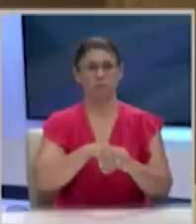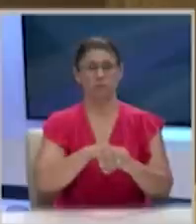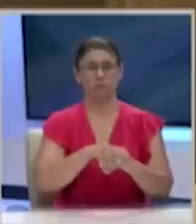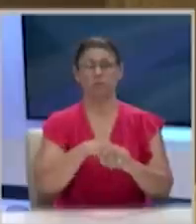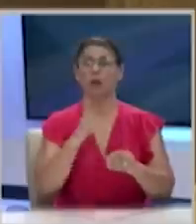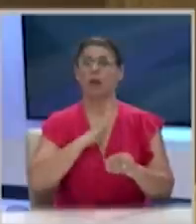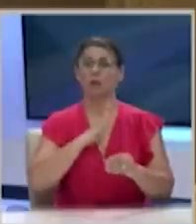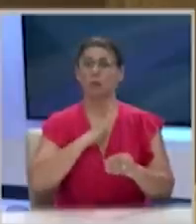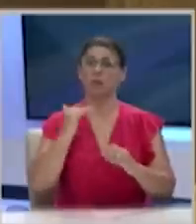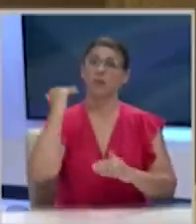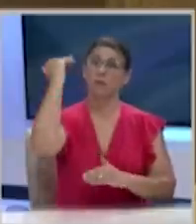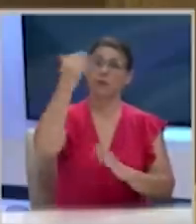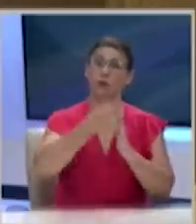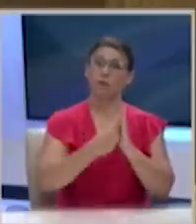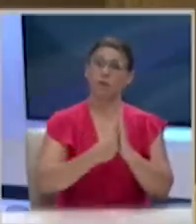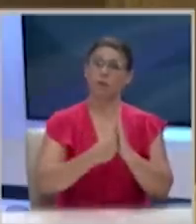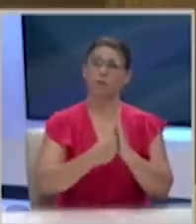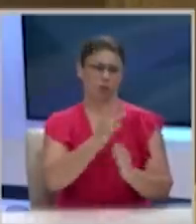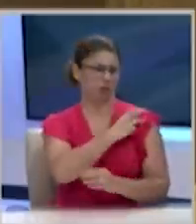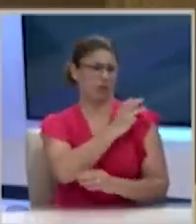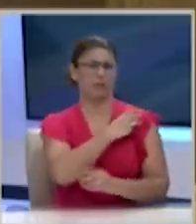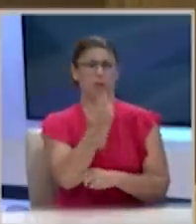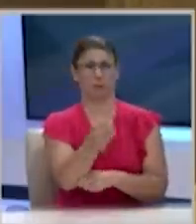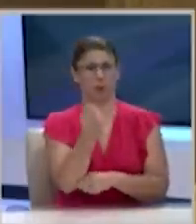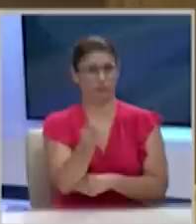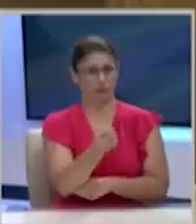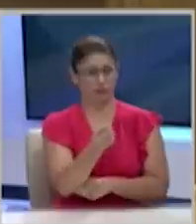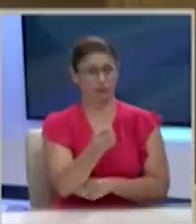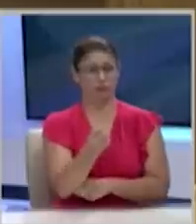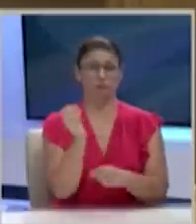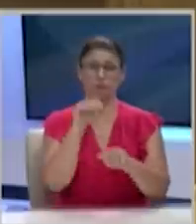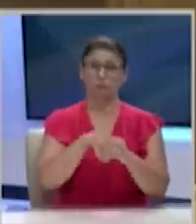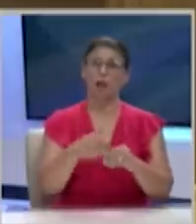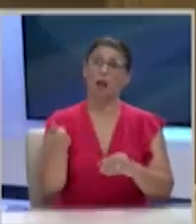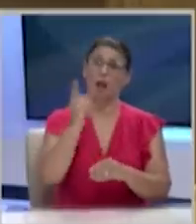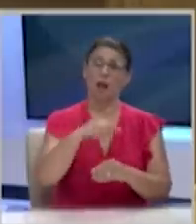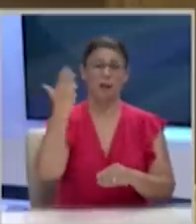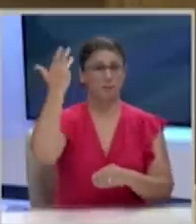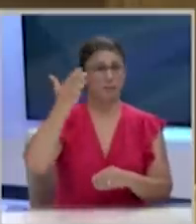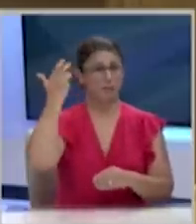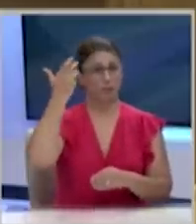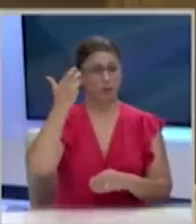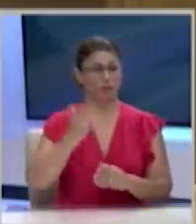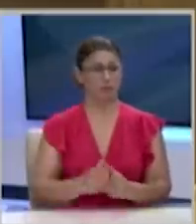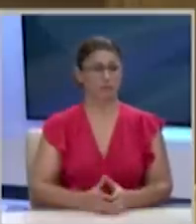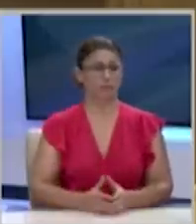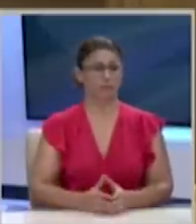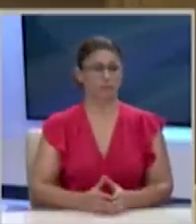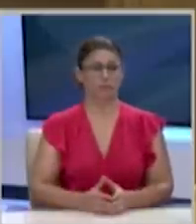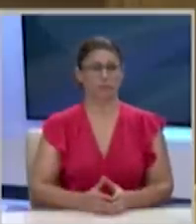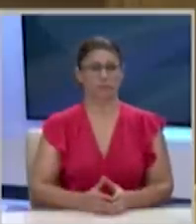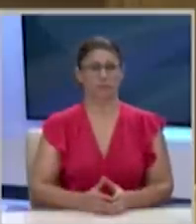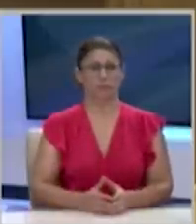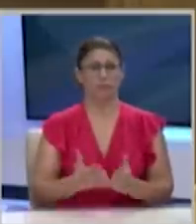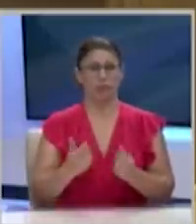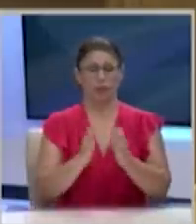απόστρατοι, υψηλόβαθμοι, υποστράτηγοι και λοιπά της πυροσβεστικής, πήραν μέρος άλλοι επιστήμονες και βγήκε